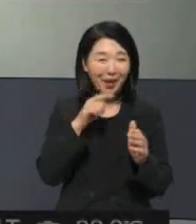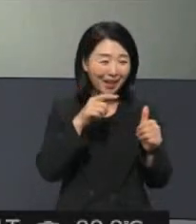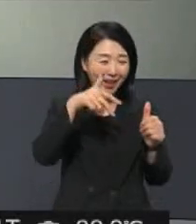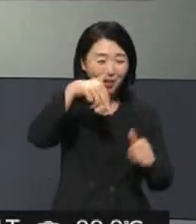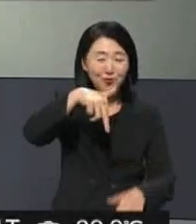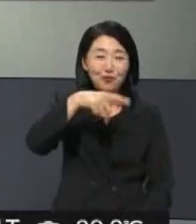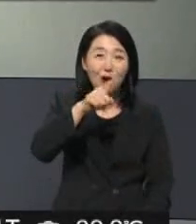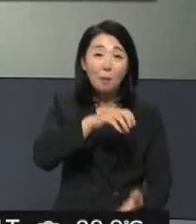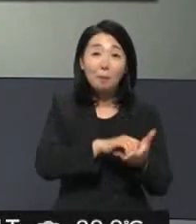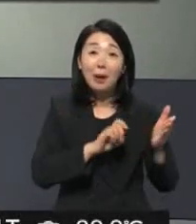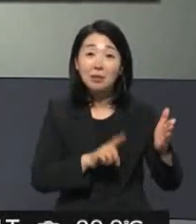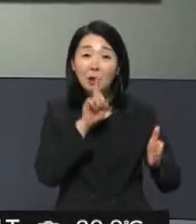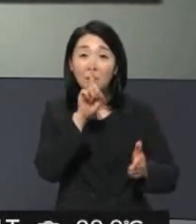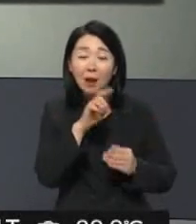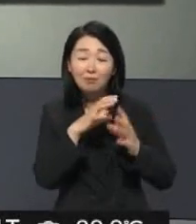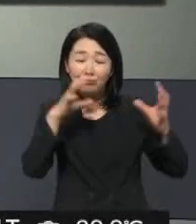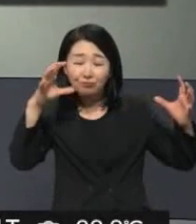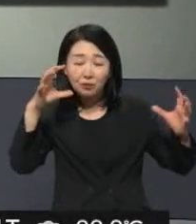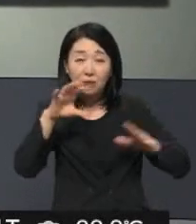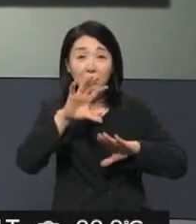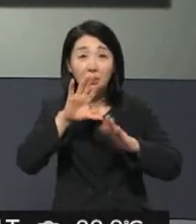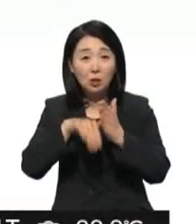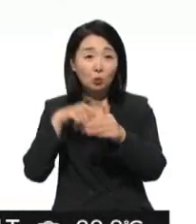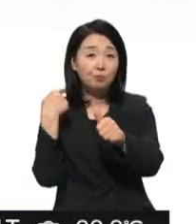일었죠. 그때도 이런 지적이 나왔습니다.